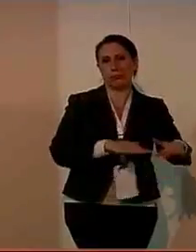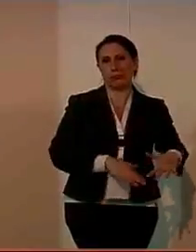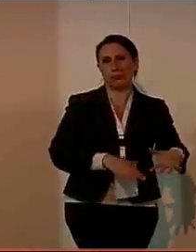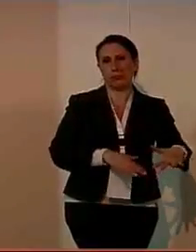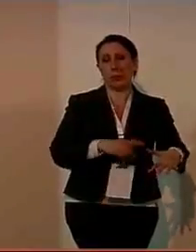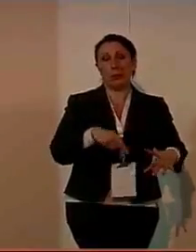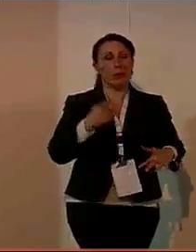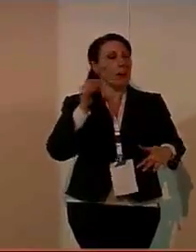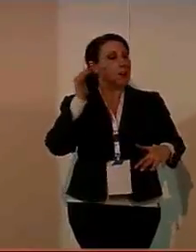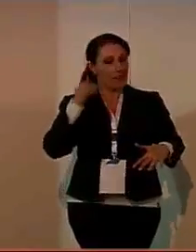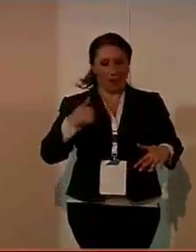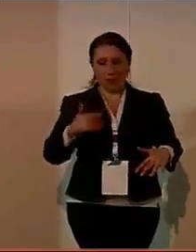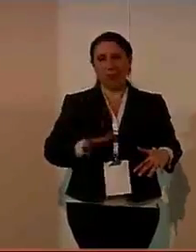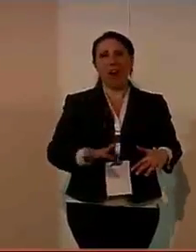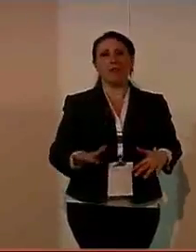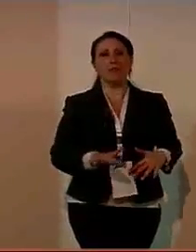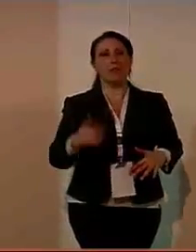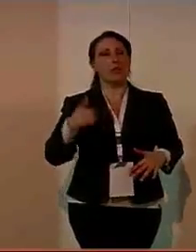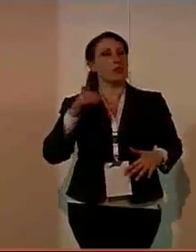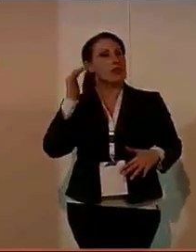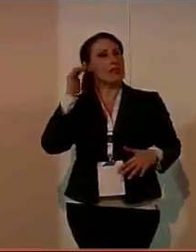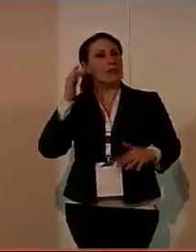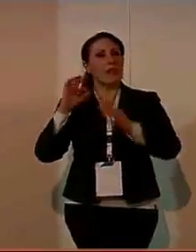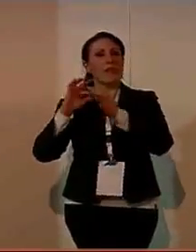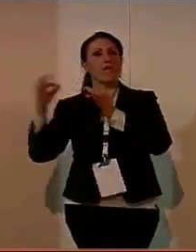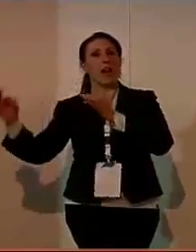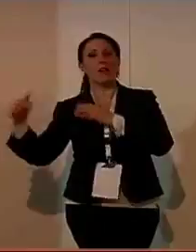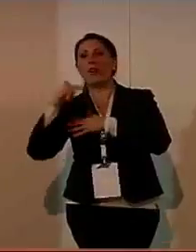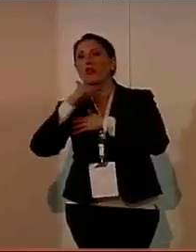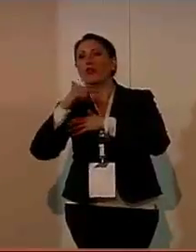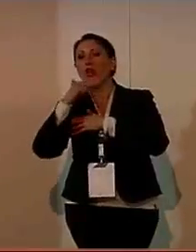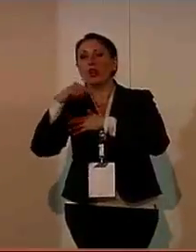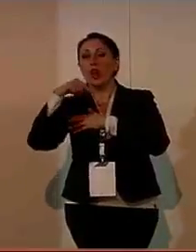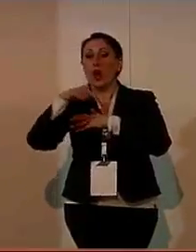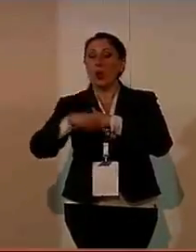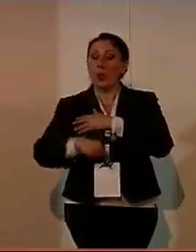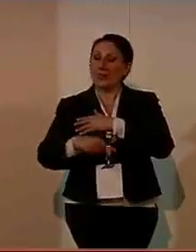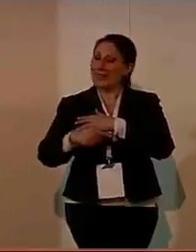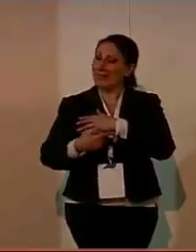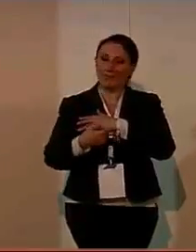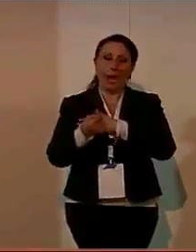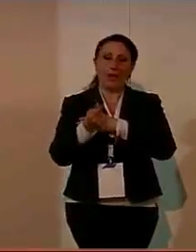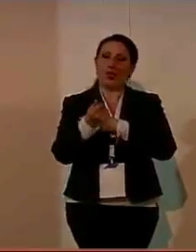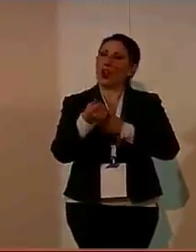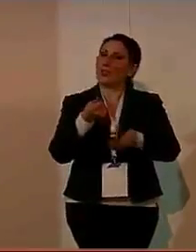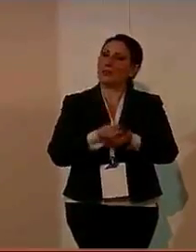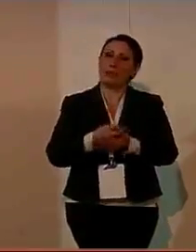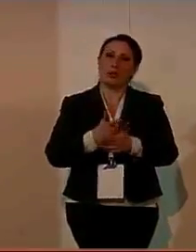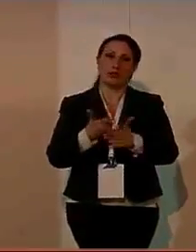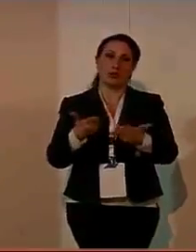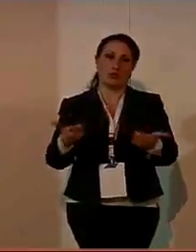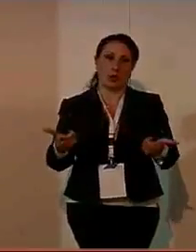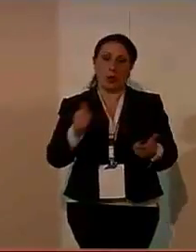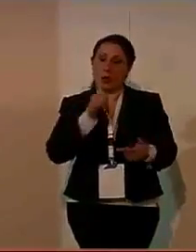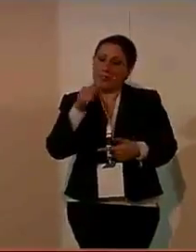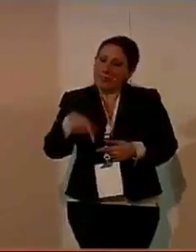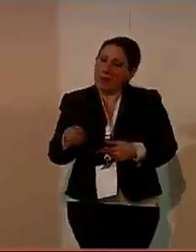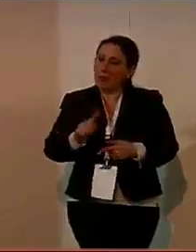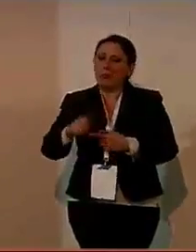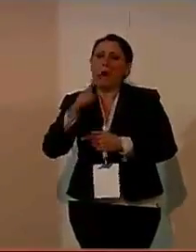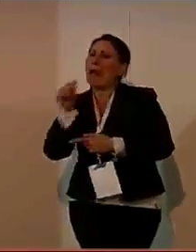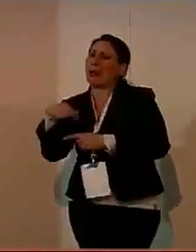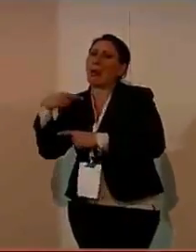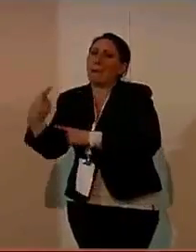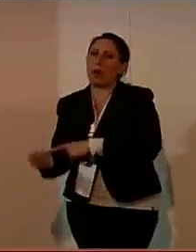frase spesso le diceva dei nonni questa cosa qui non ce la possiamo permettere quest'anno non ce lo possiamo permettere mettila come